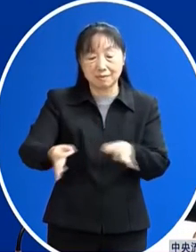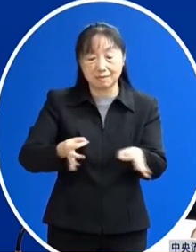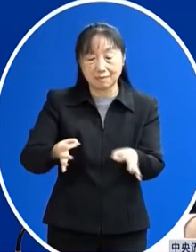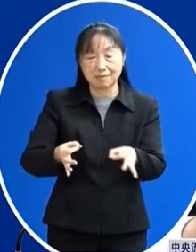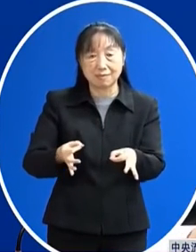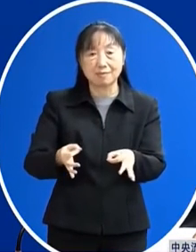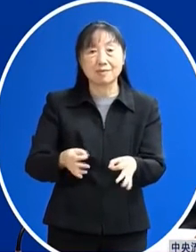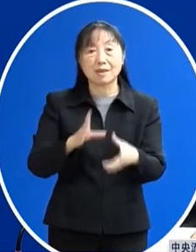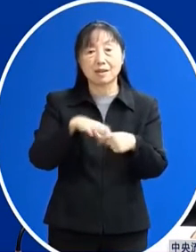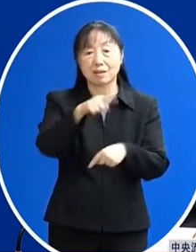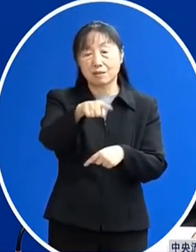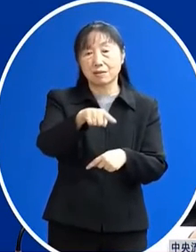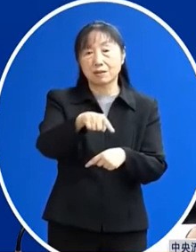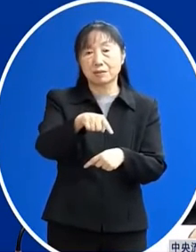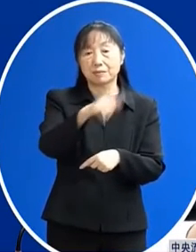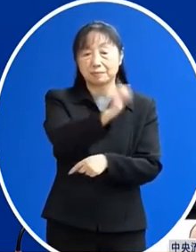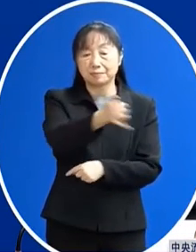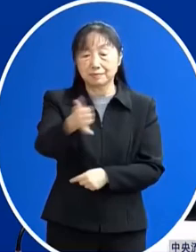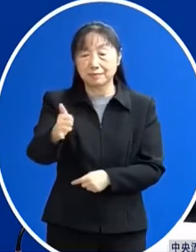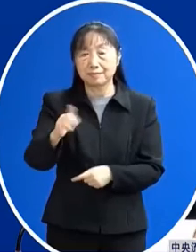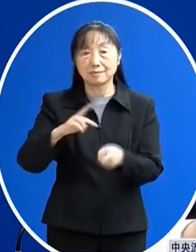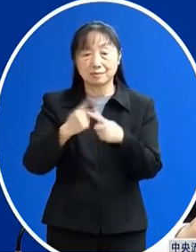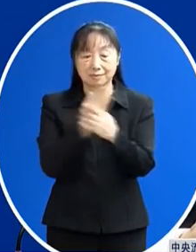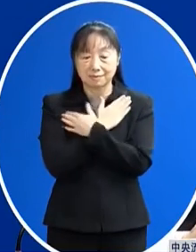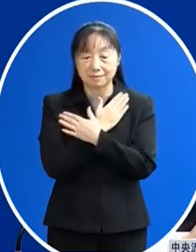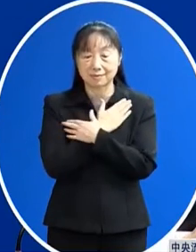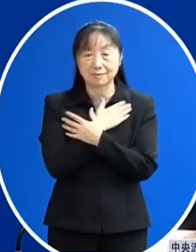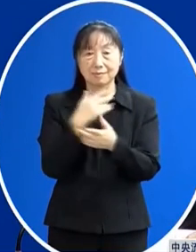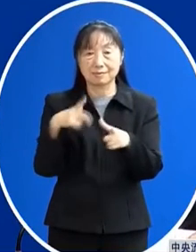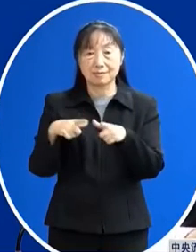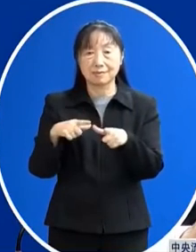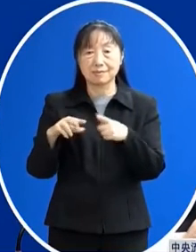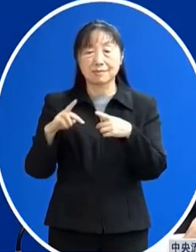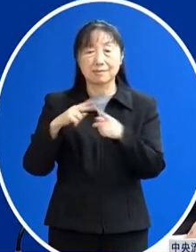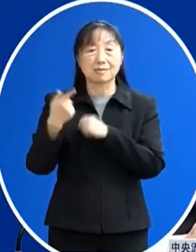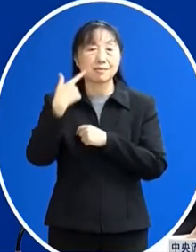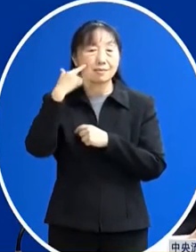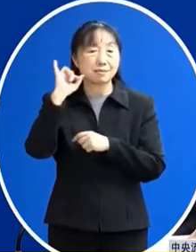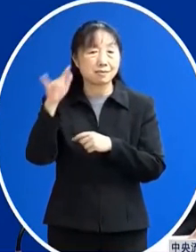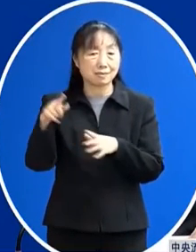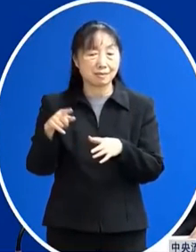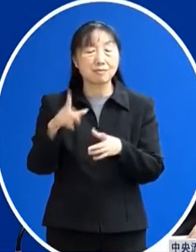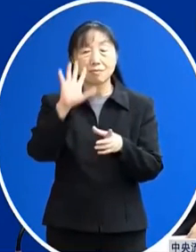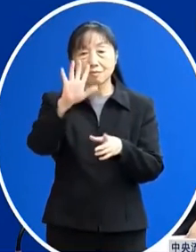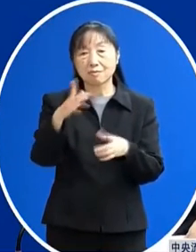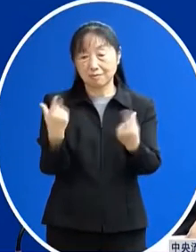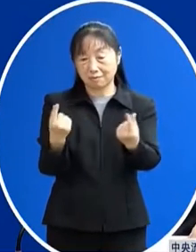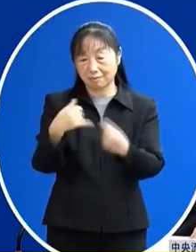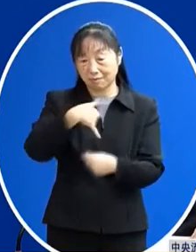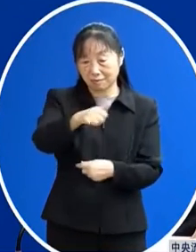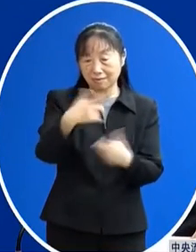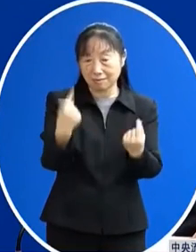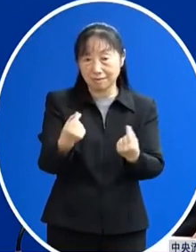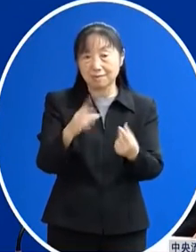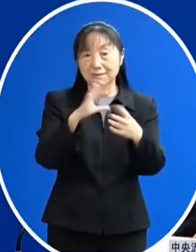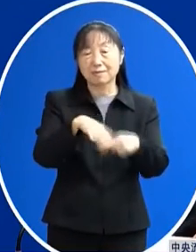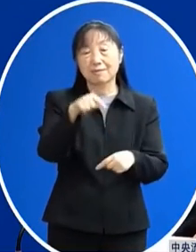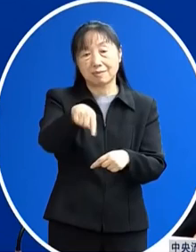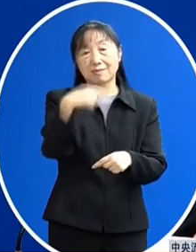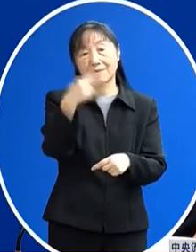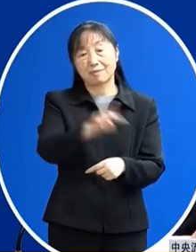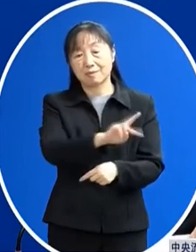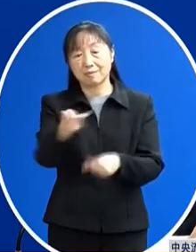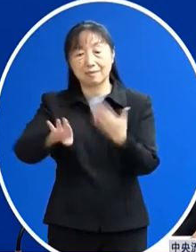足迹也有跟这个幼儿园相关的家长的这个足迹是重叠的，所以我们也把它移到另外一张